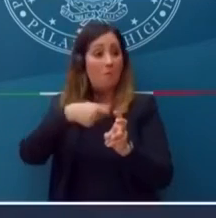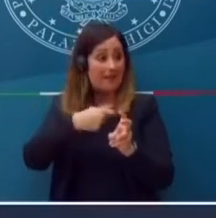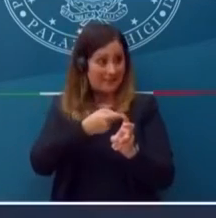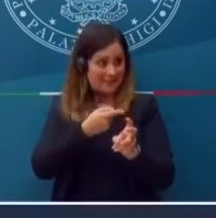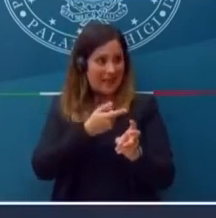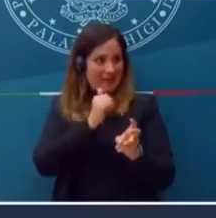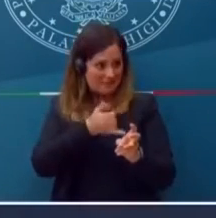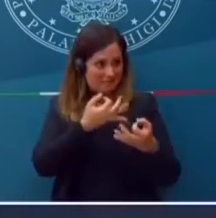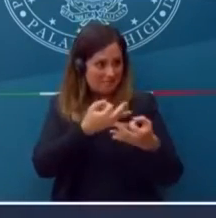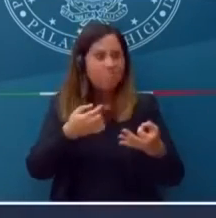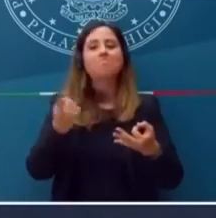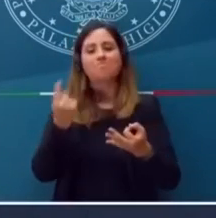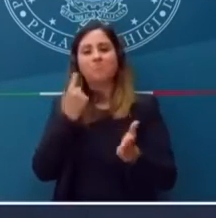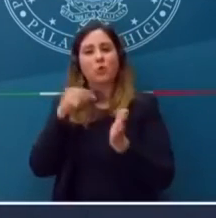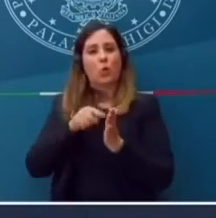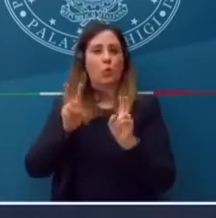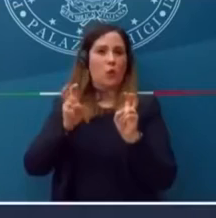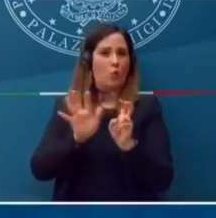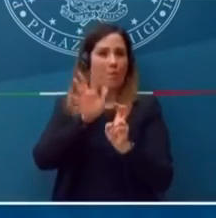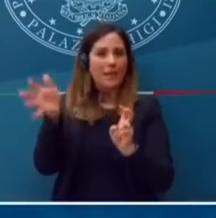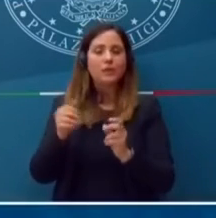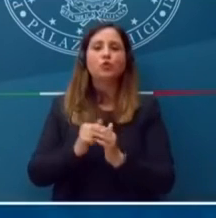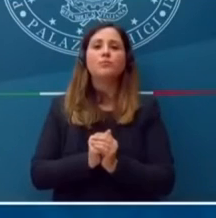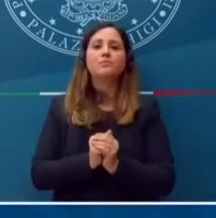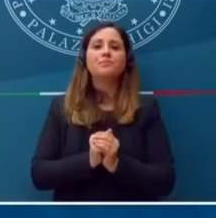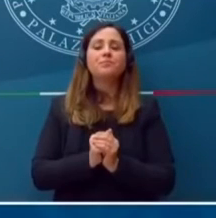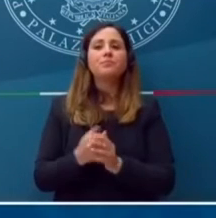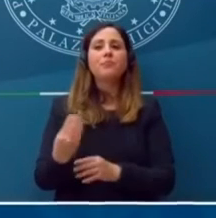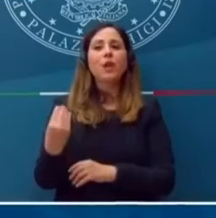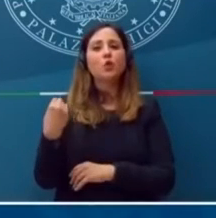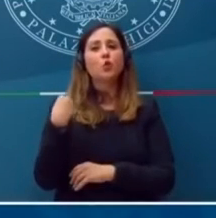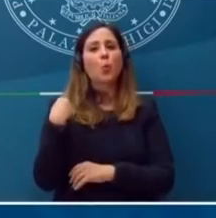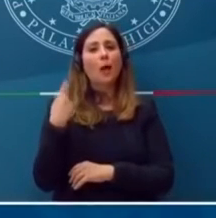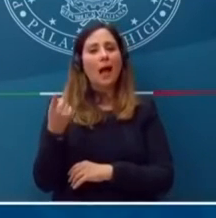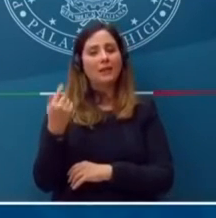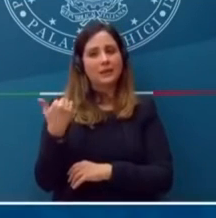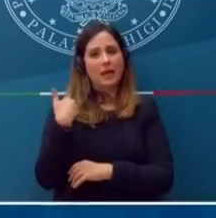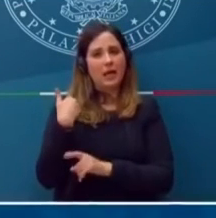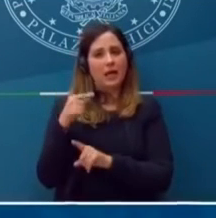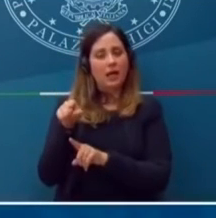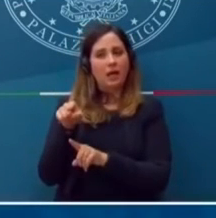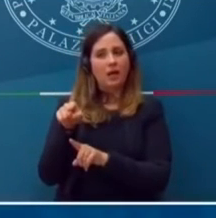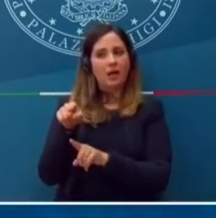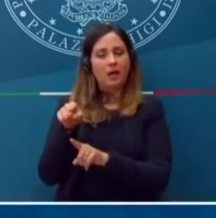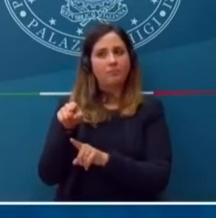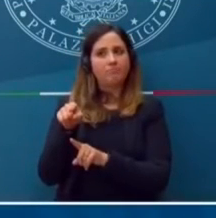consente, per una domanda che era stata fatta prima rispetto